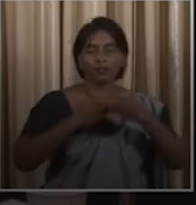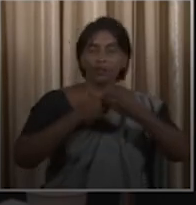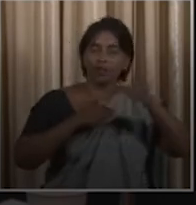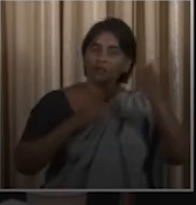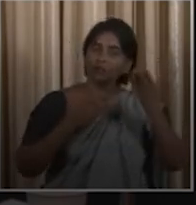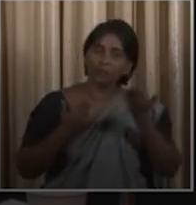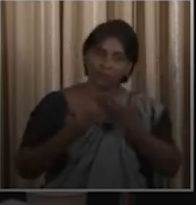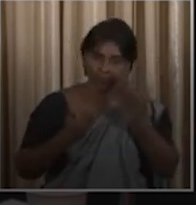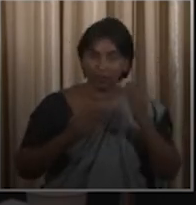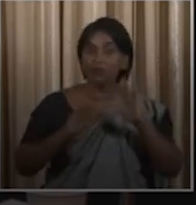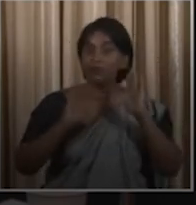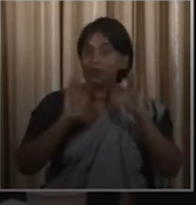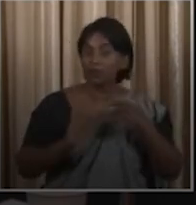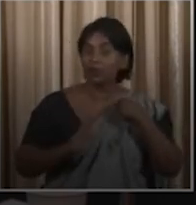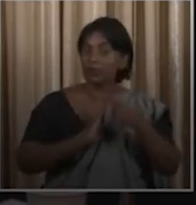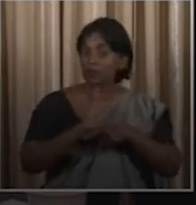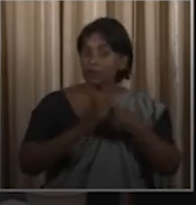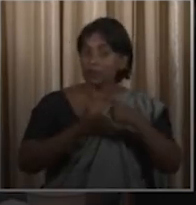eh chandra nuti pitihas semukad.